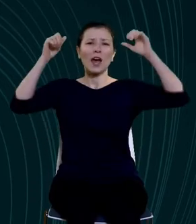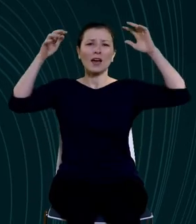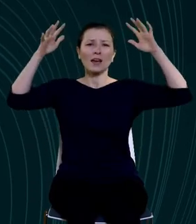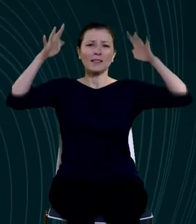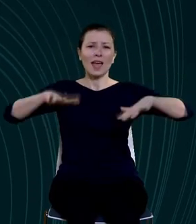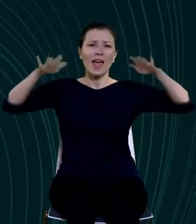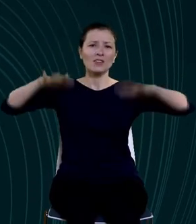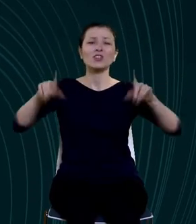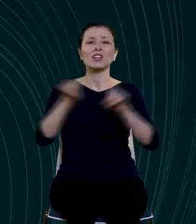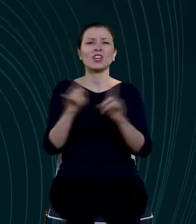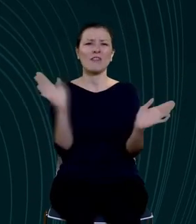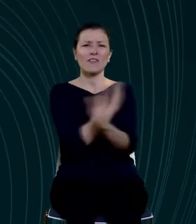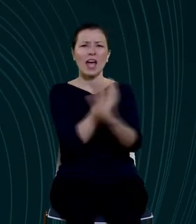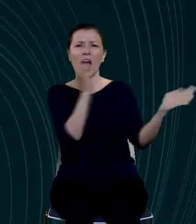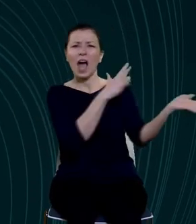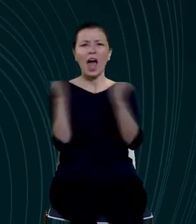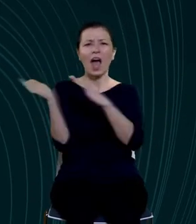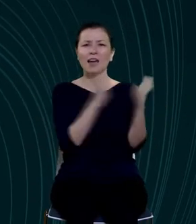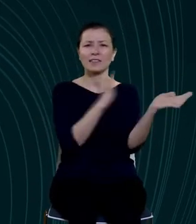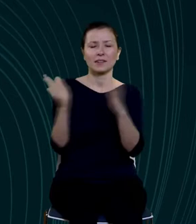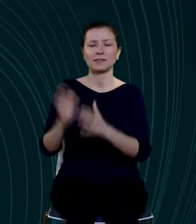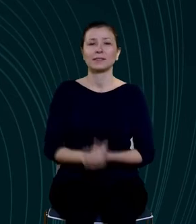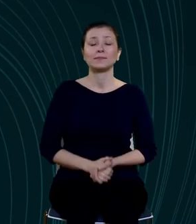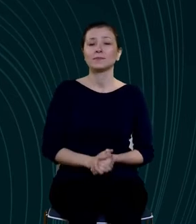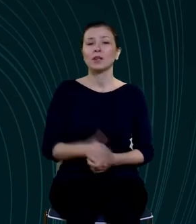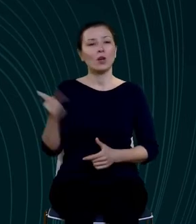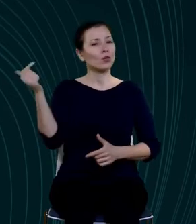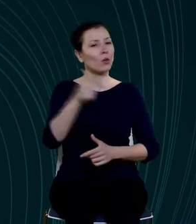wiatr. Musi to być przyrząd taki,